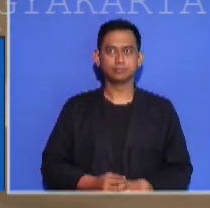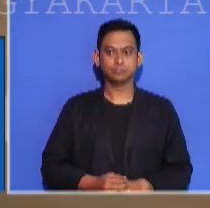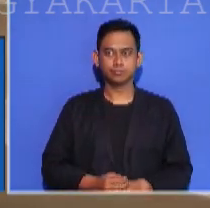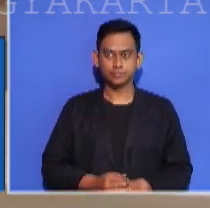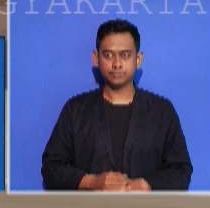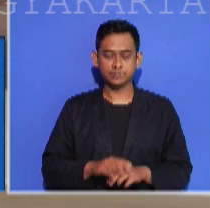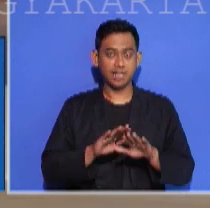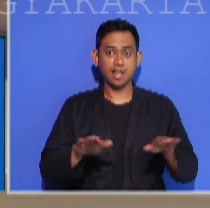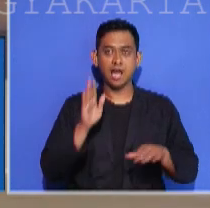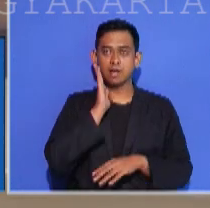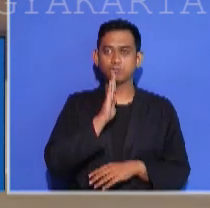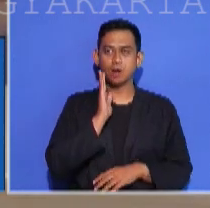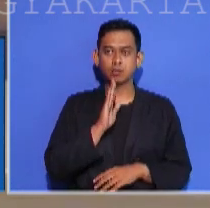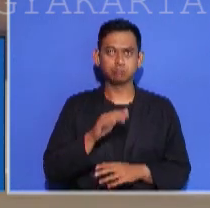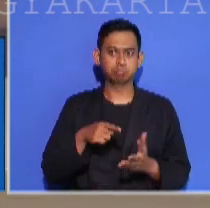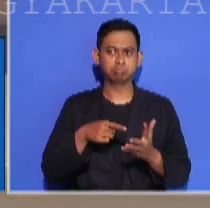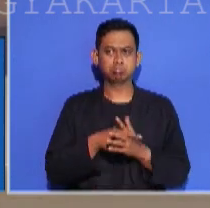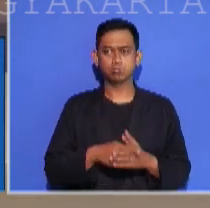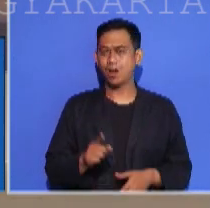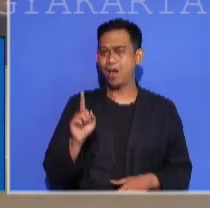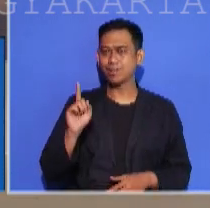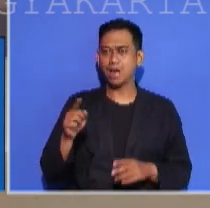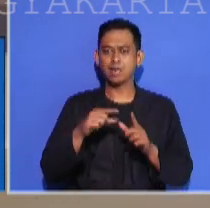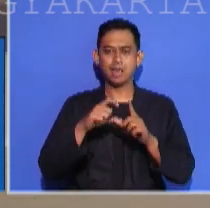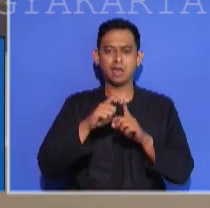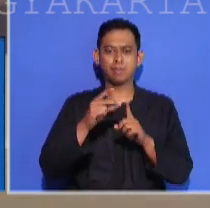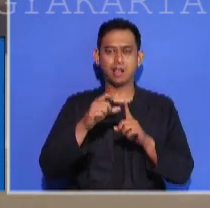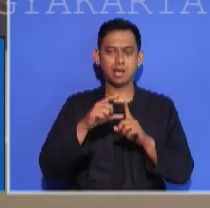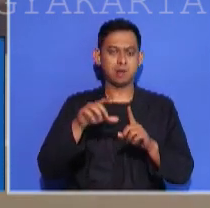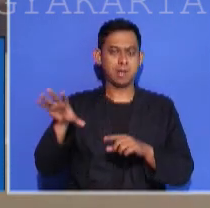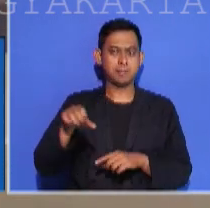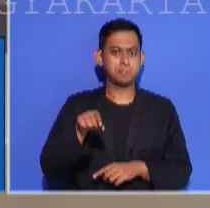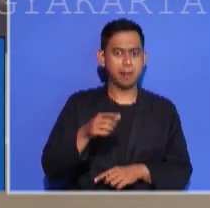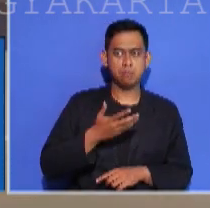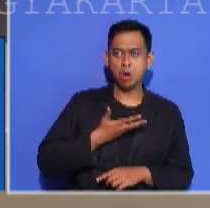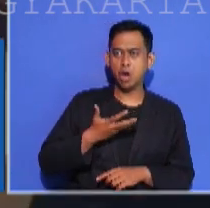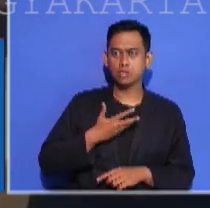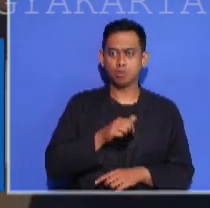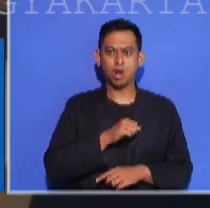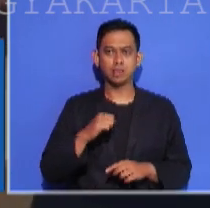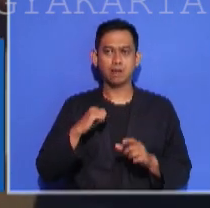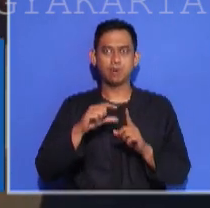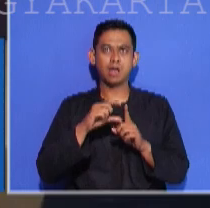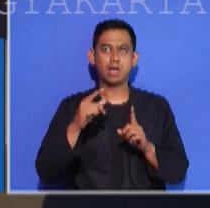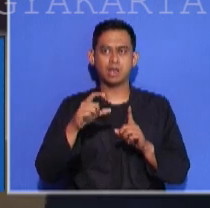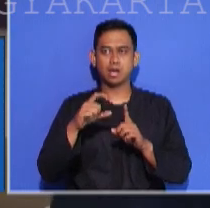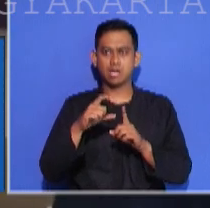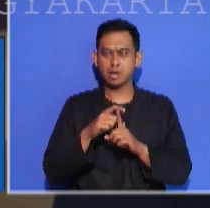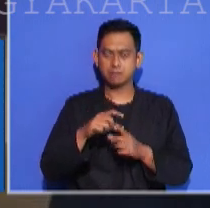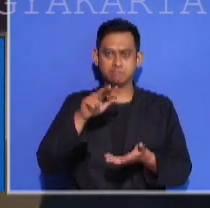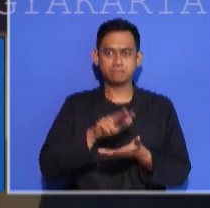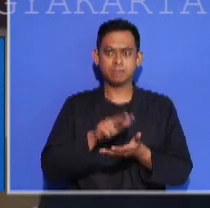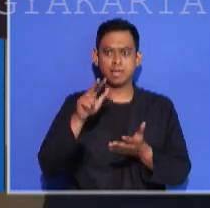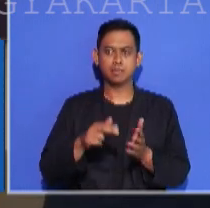telah memiliki hak pilih ini diajak ke gedung DPRD Kota Yogyakarta seolah-olah menjadi anggota DPRD yang harus memutuskan suatu